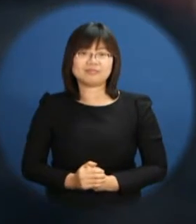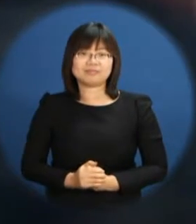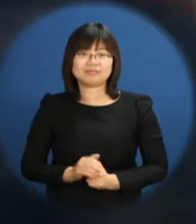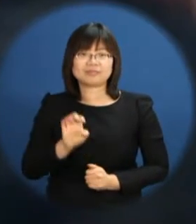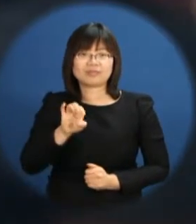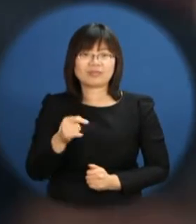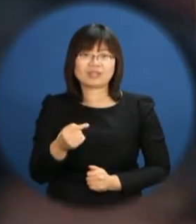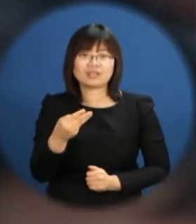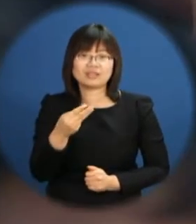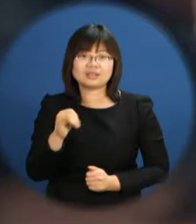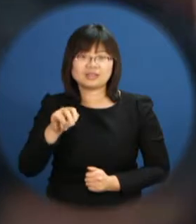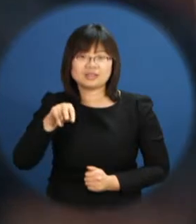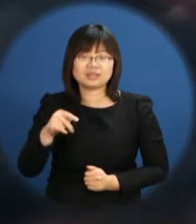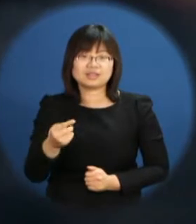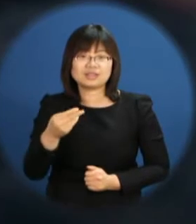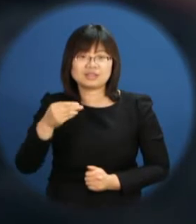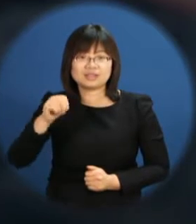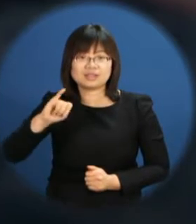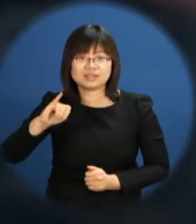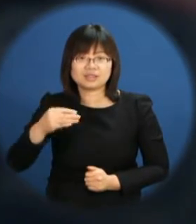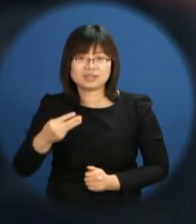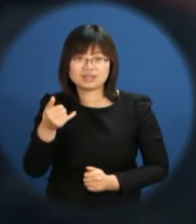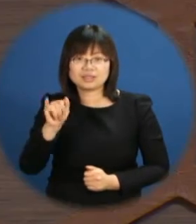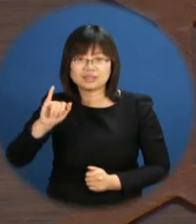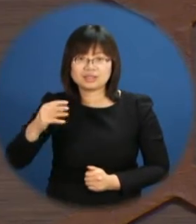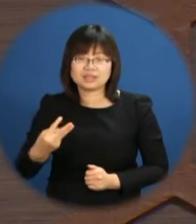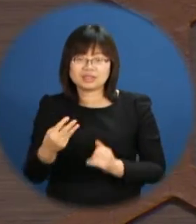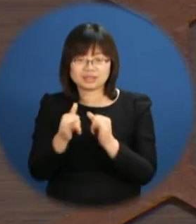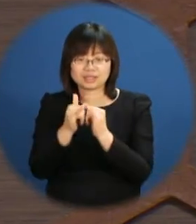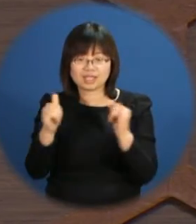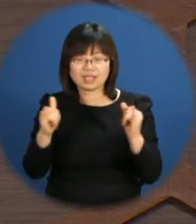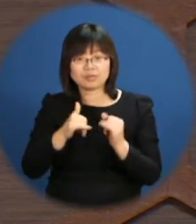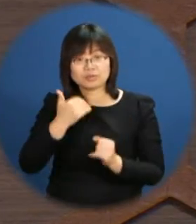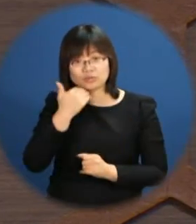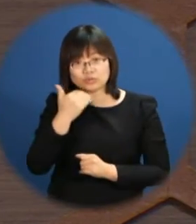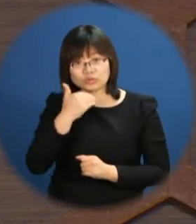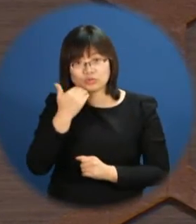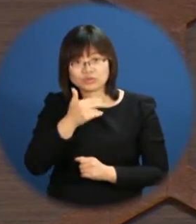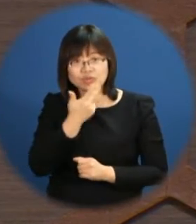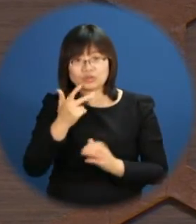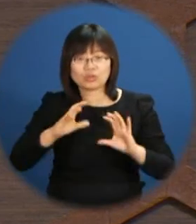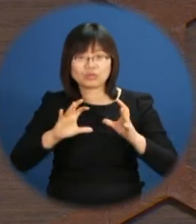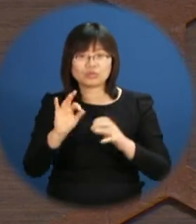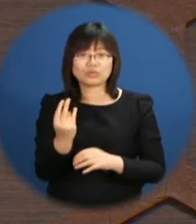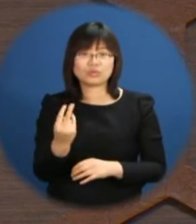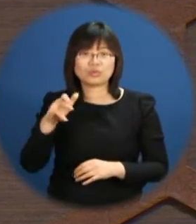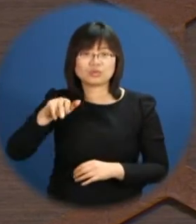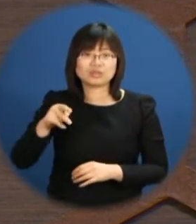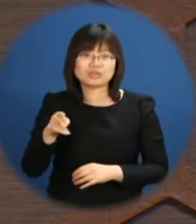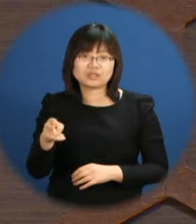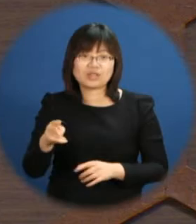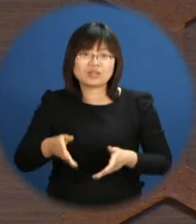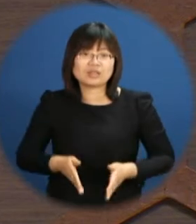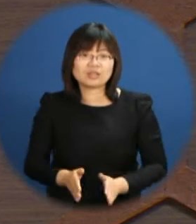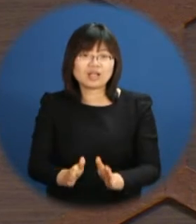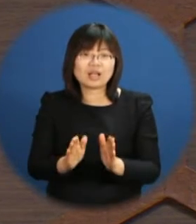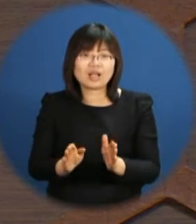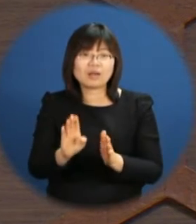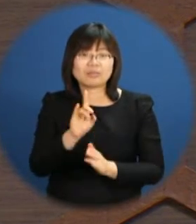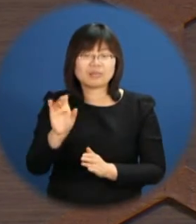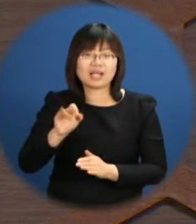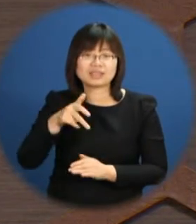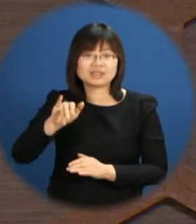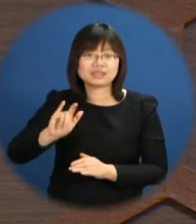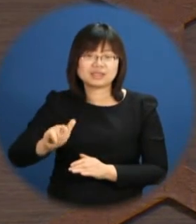2 프리스트 l 이란 어떤 사람이었나 먼저 이 영국 요크셔 에서 태어난 이방 직공이